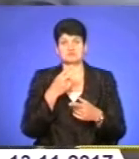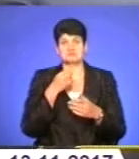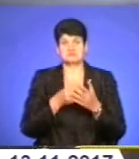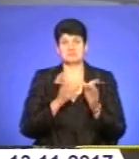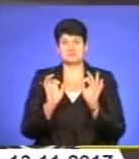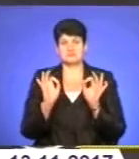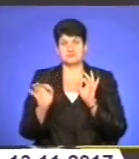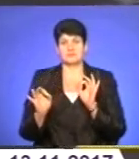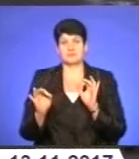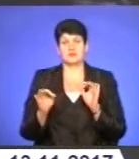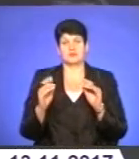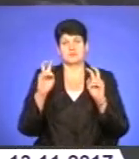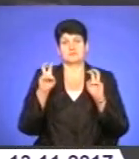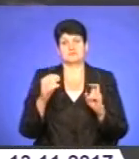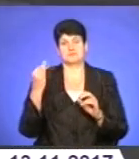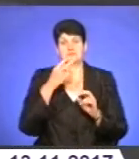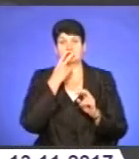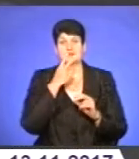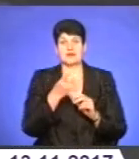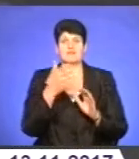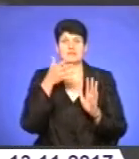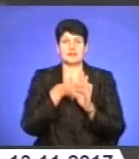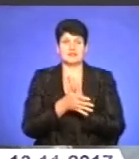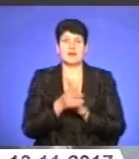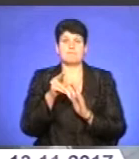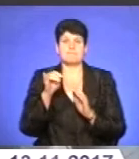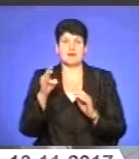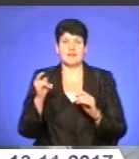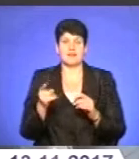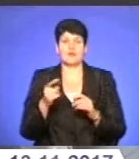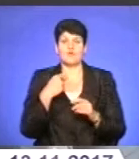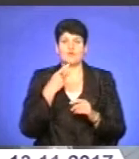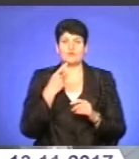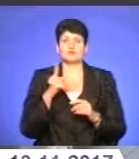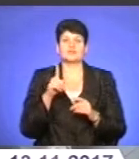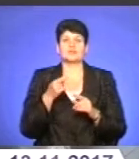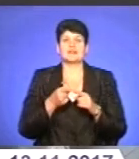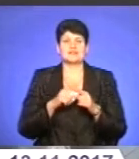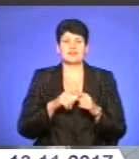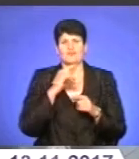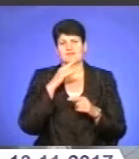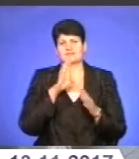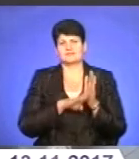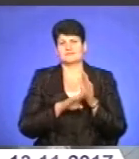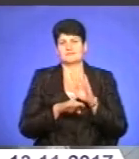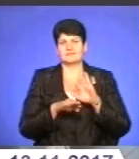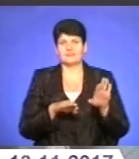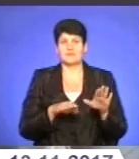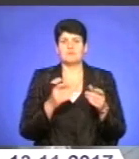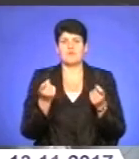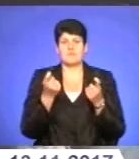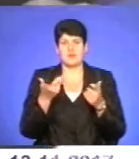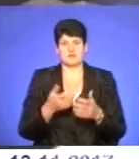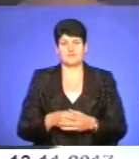стрічку цікавіше, ніж у кінозалі. А щодо витрат на пальне, щоб прогрівати машину, водії кажуть, що на це не звертають уваги, адже йде мало